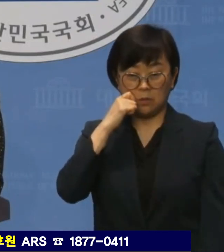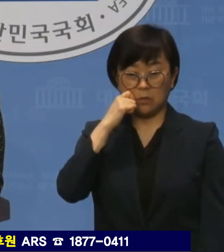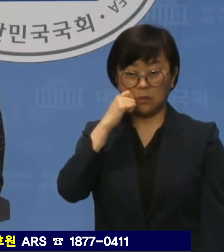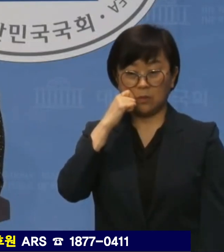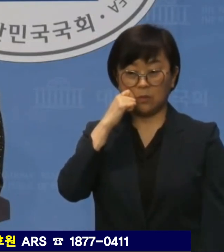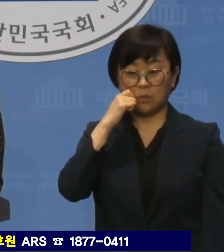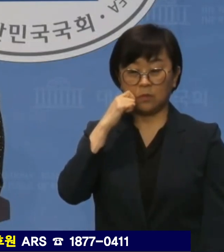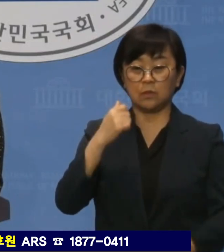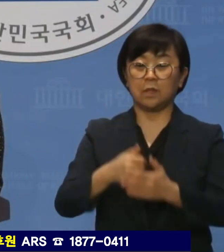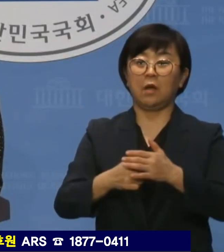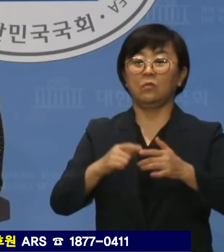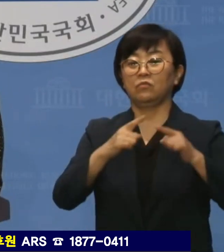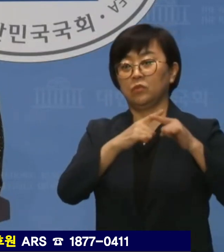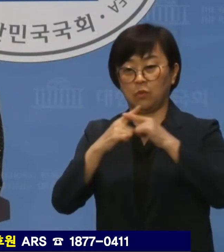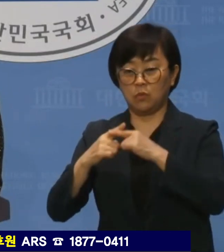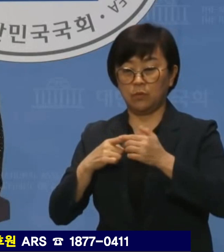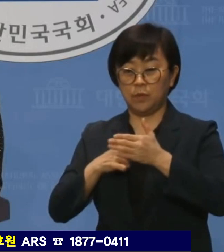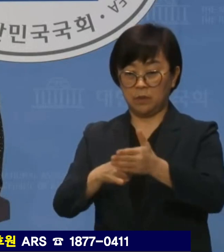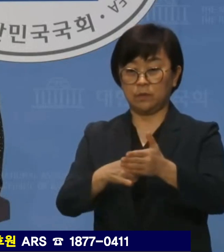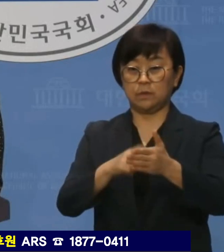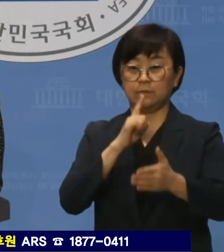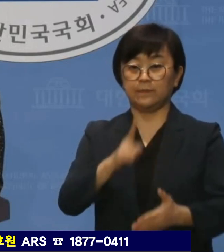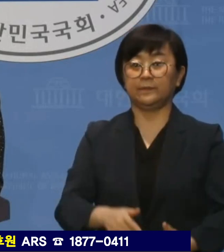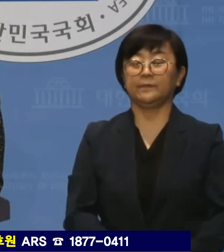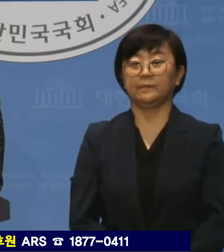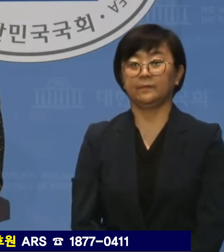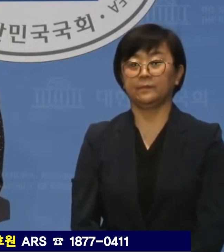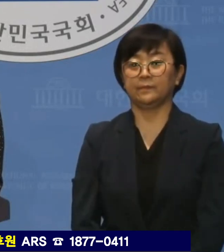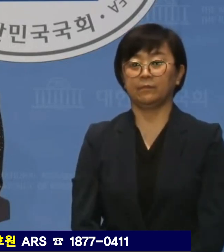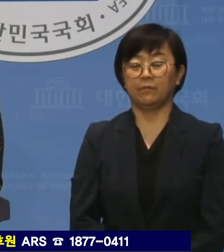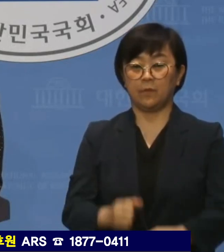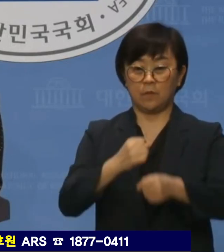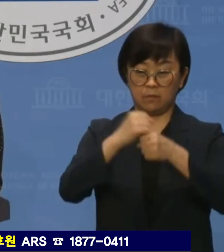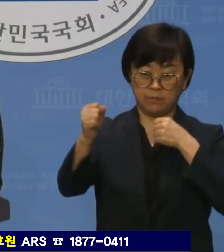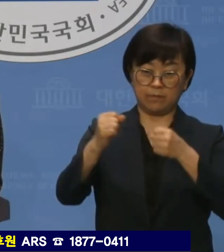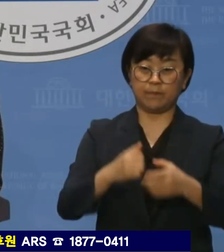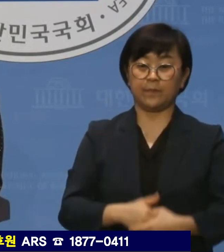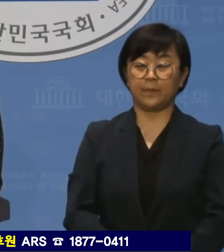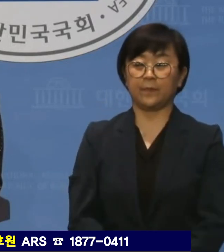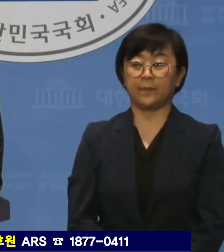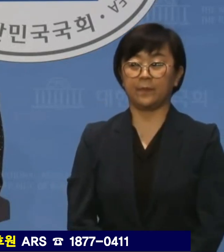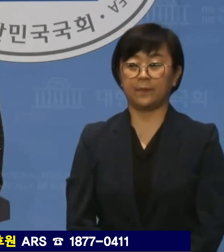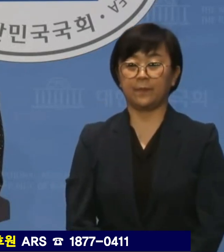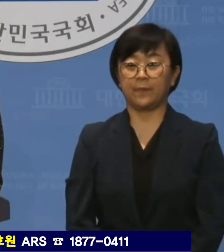망정, 막무가내로 밀어붙이려고 하고 있으니 황당무계합니다.